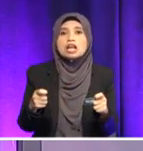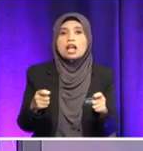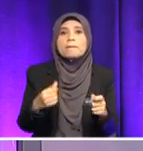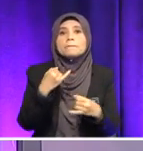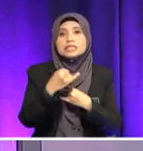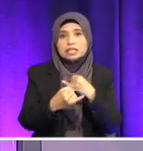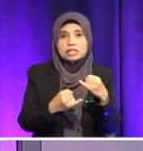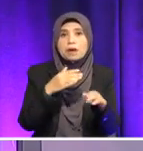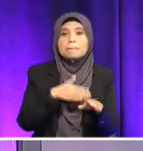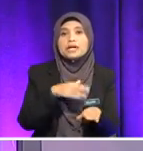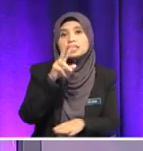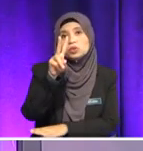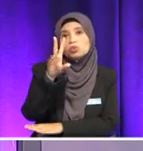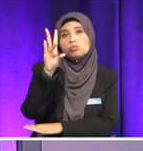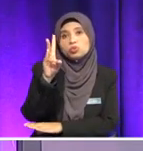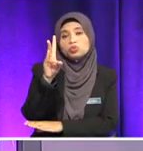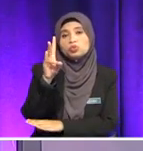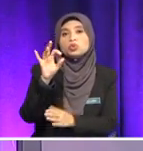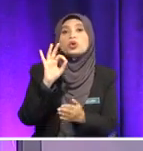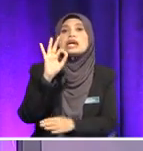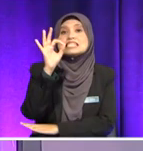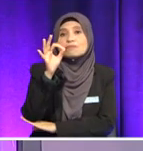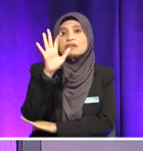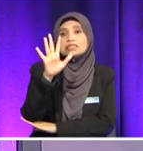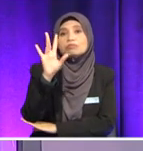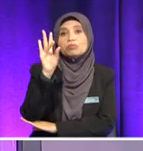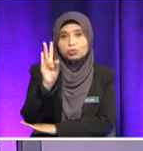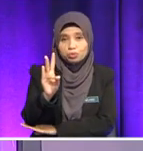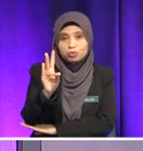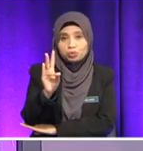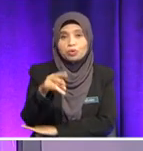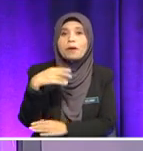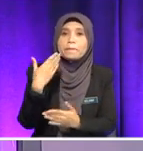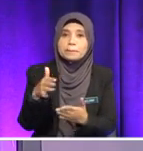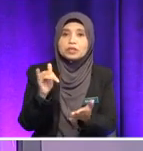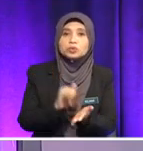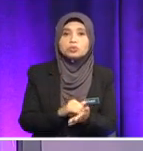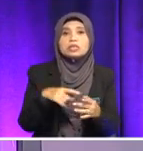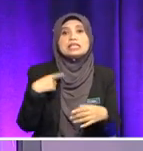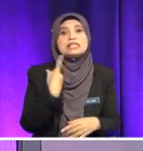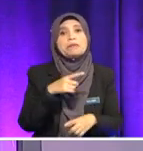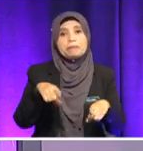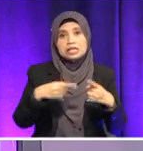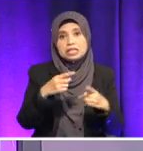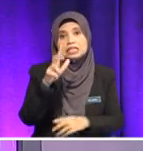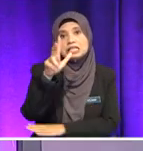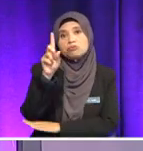Pakde 27 Oke 1957 dan sekarang kita nak pergi kepada 31 Agustus